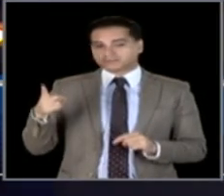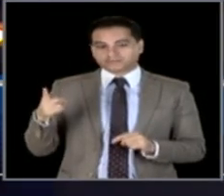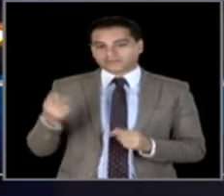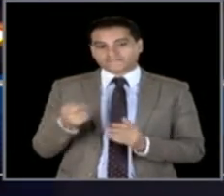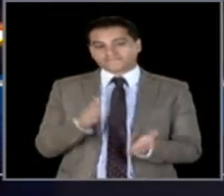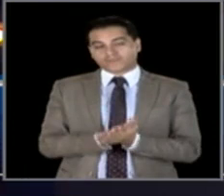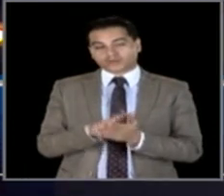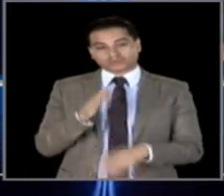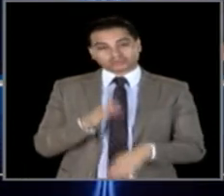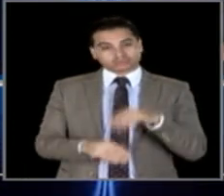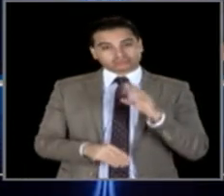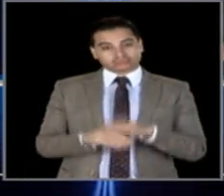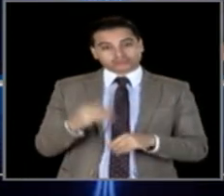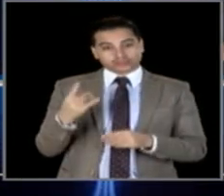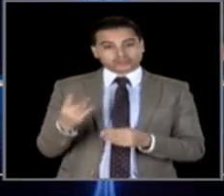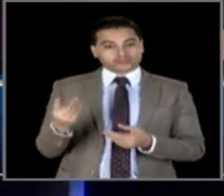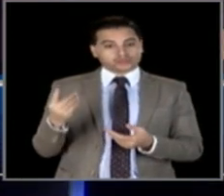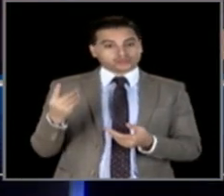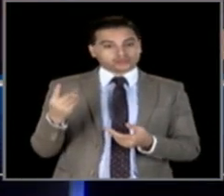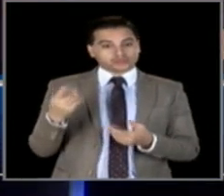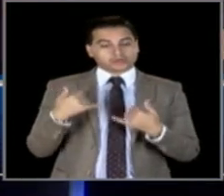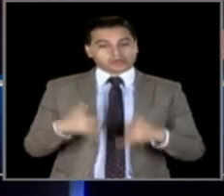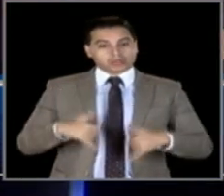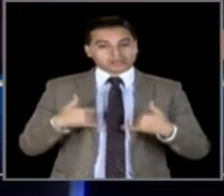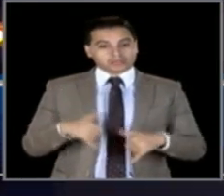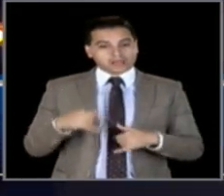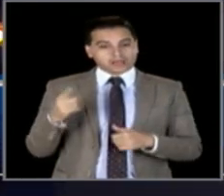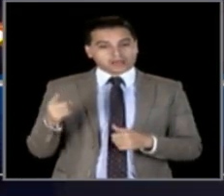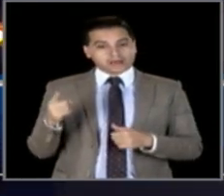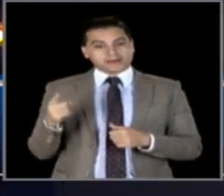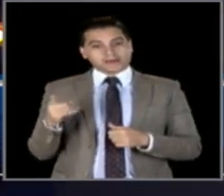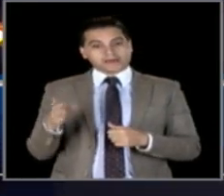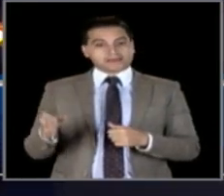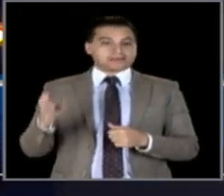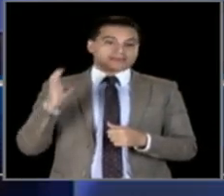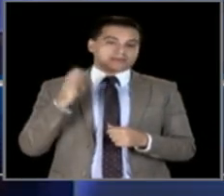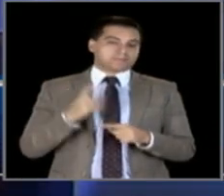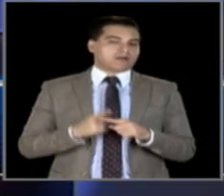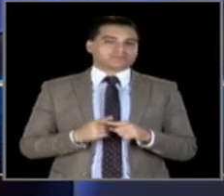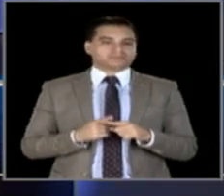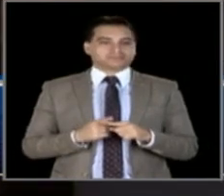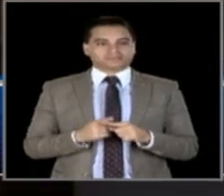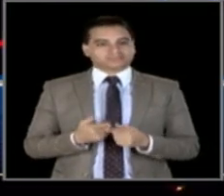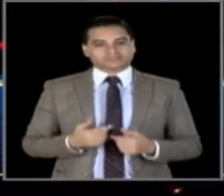فرصة 20 نقطة. الجزائر. نور الدين عنتر، إجابة خاطئة.